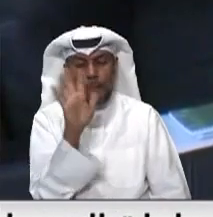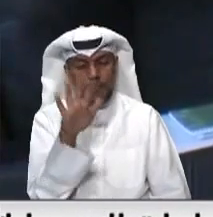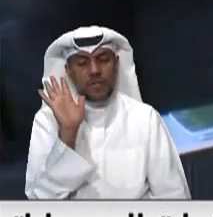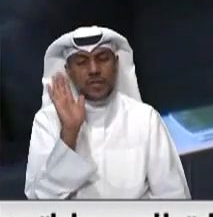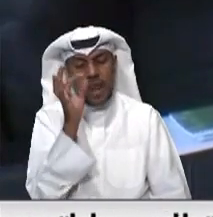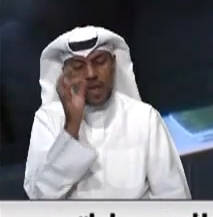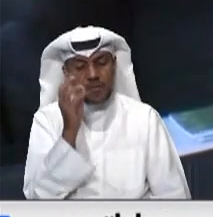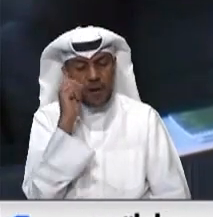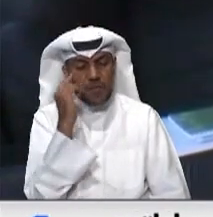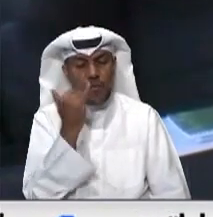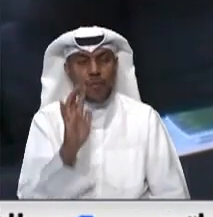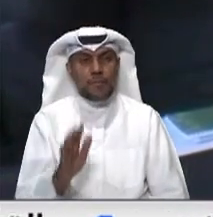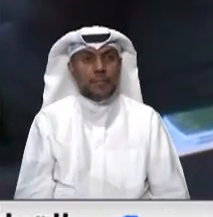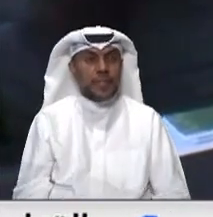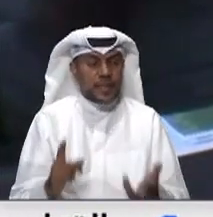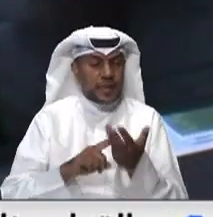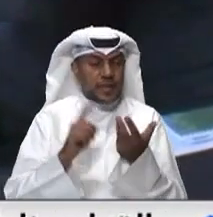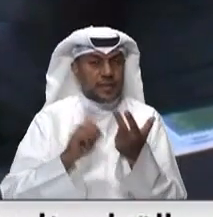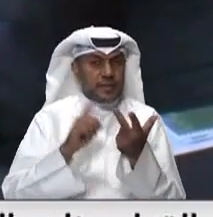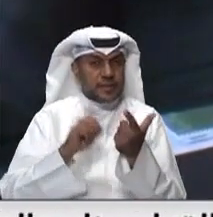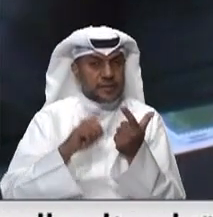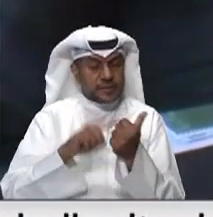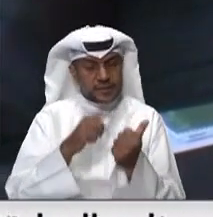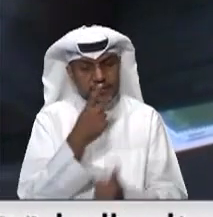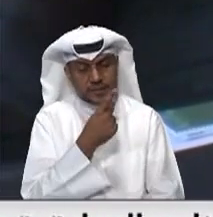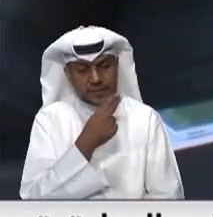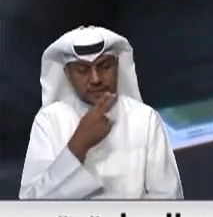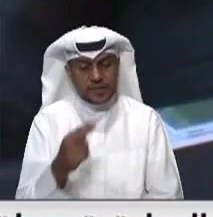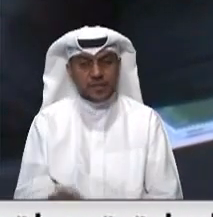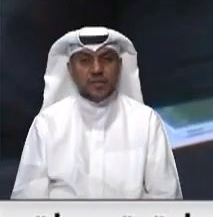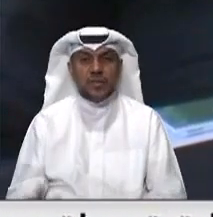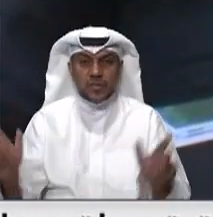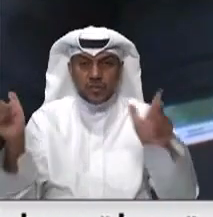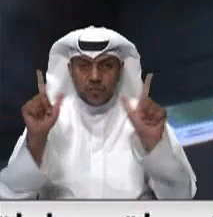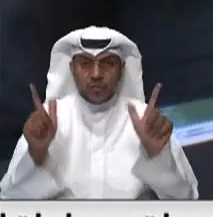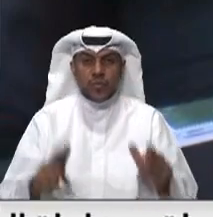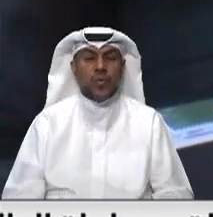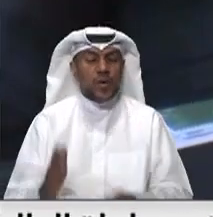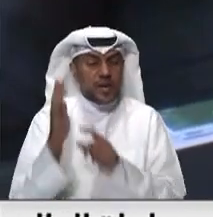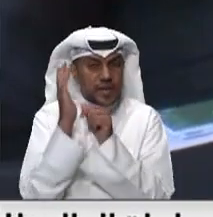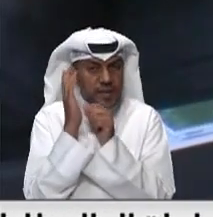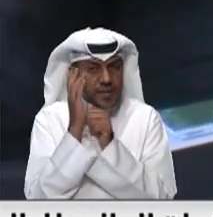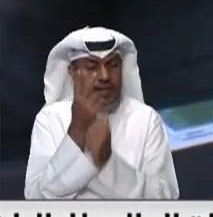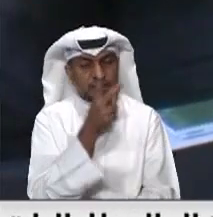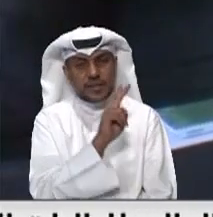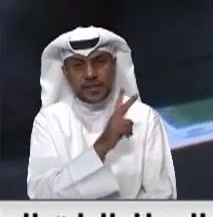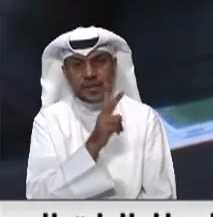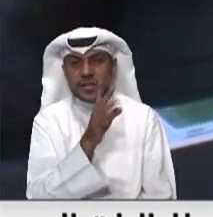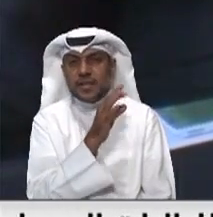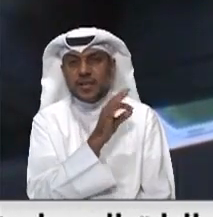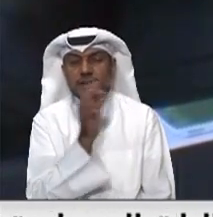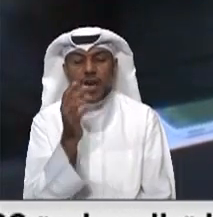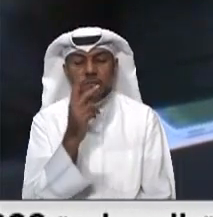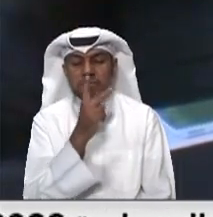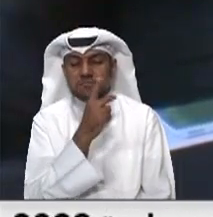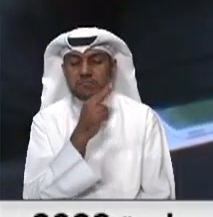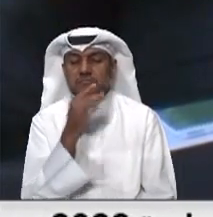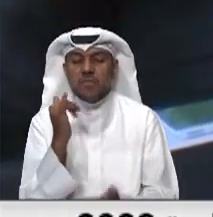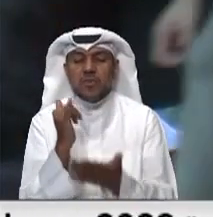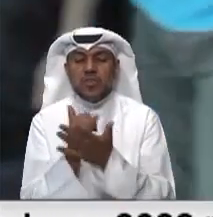عمل المنظومات التلفزيونية والإذاعية وفي العمل الإخباري بشكل عام